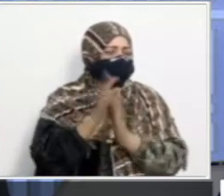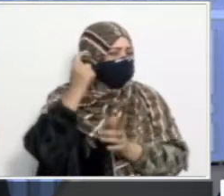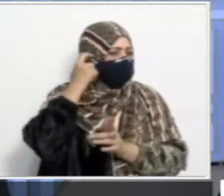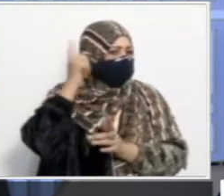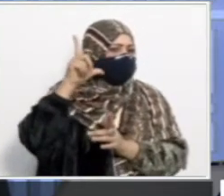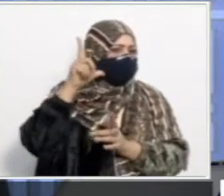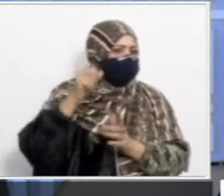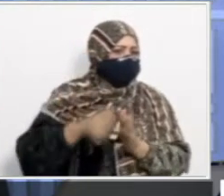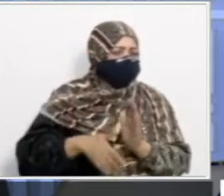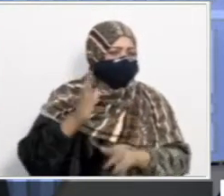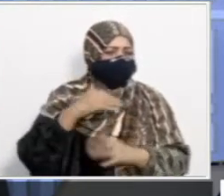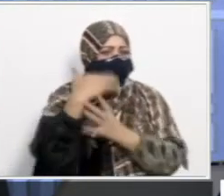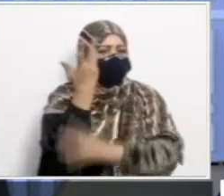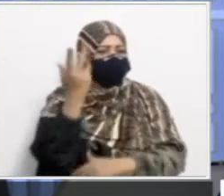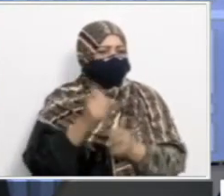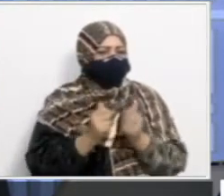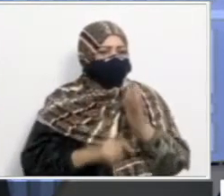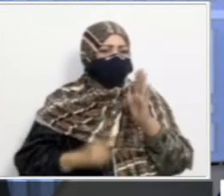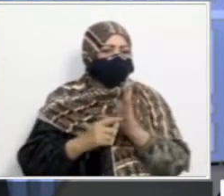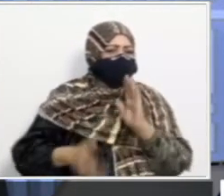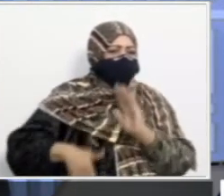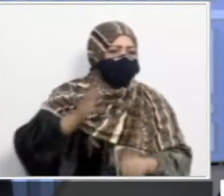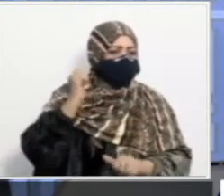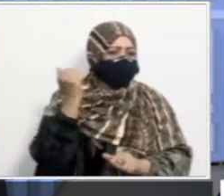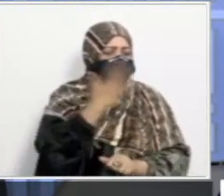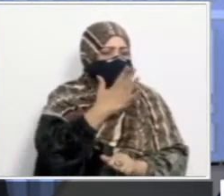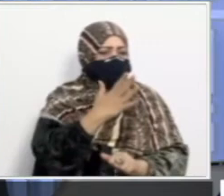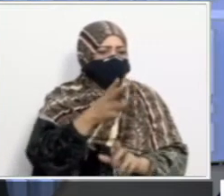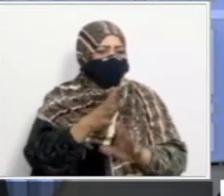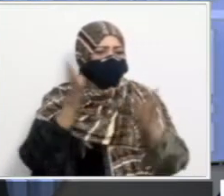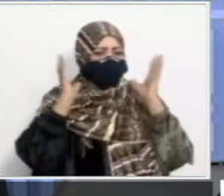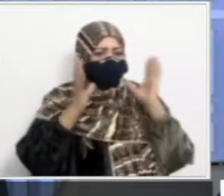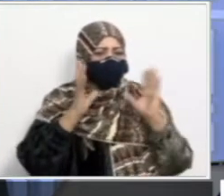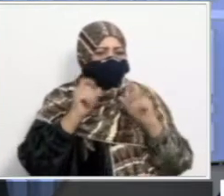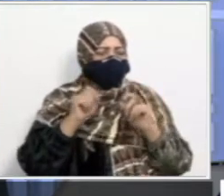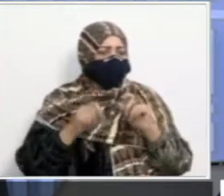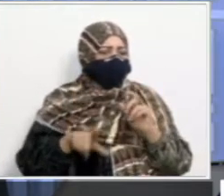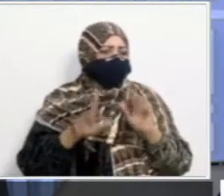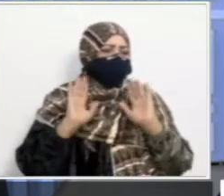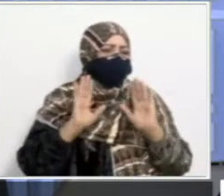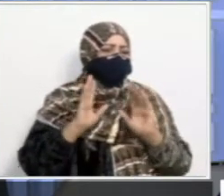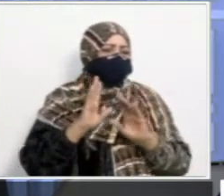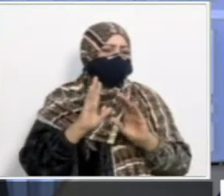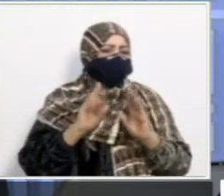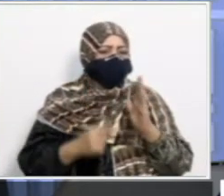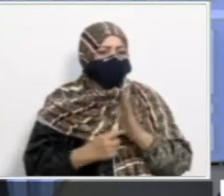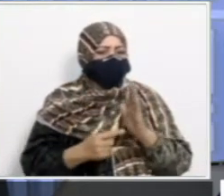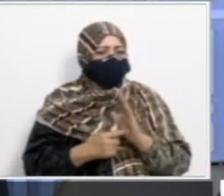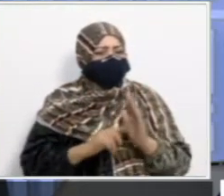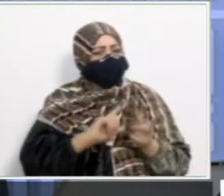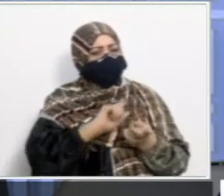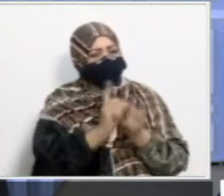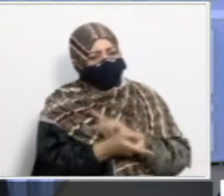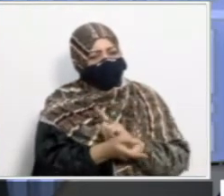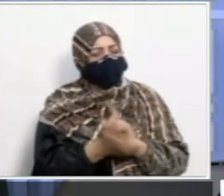انتقض وضوءه أثناء الصلاة، يقول المفترض أن يستخلف أحد المأمومين ليتم الصلاة،